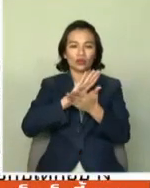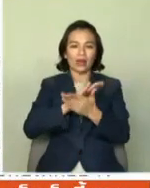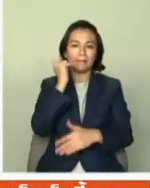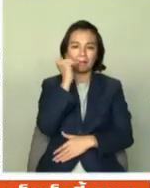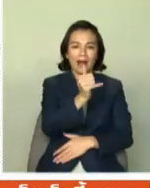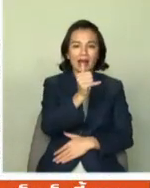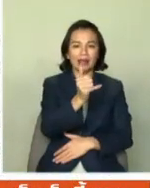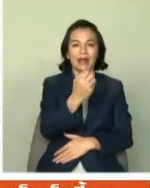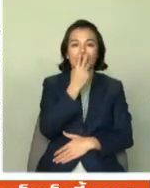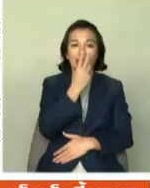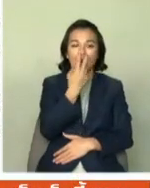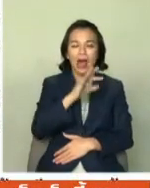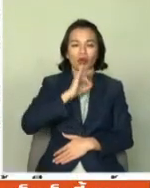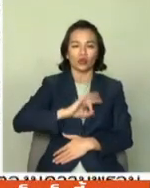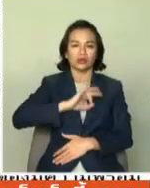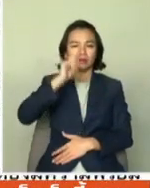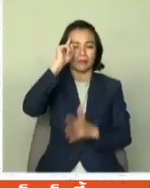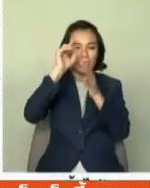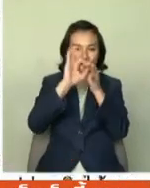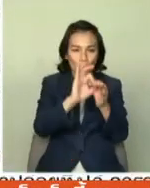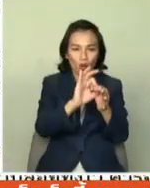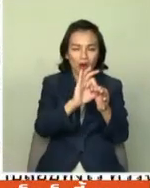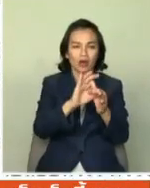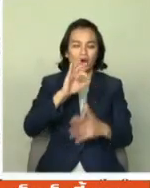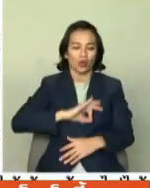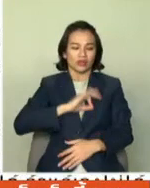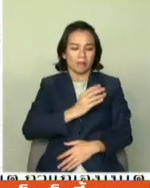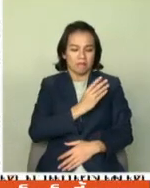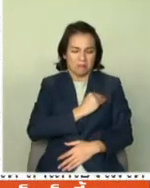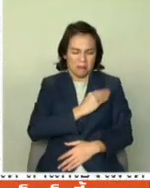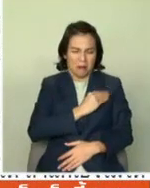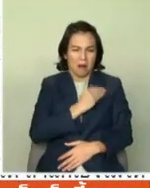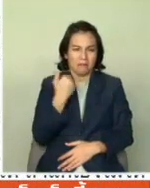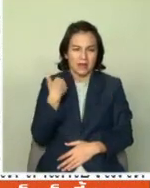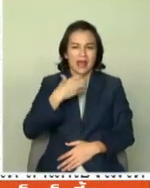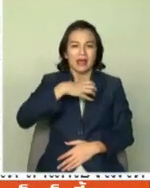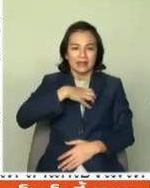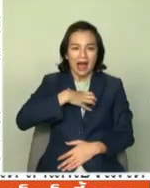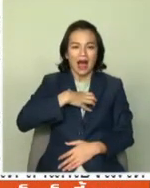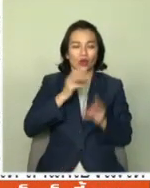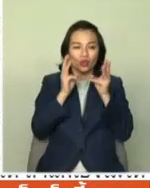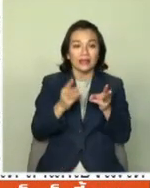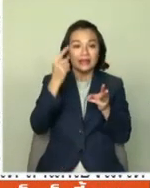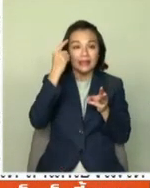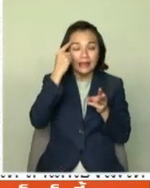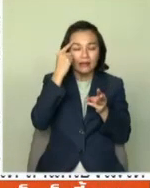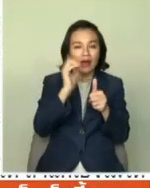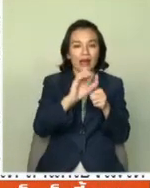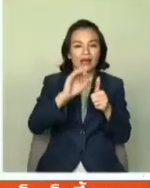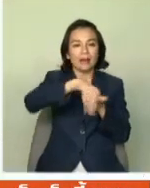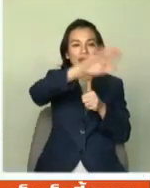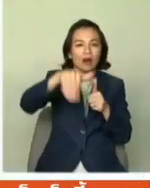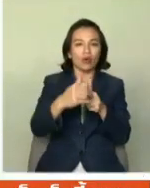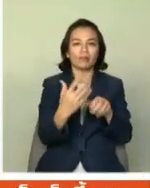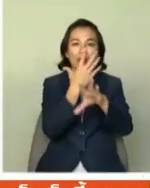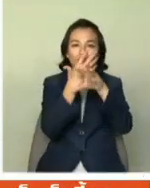าเห็นแล้วรู้สึกเป็นห่วงแถมยังสะเทือนใจมากเลยอะค่ะอยากจะแบ่งปันข้อคิดเพื่อให้พวกเราได้เรียนรู้ร่วมกัน